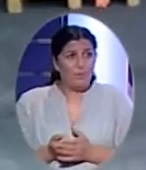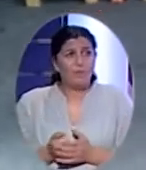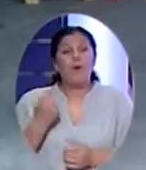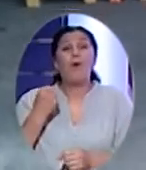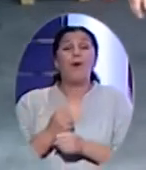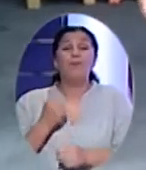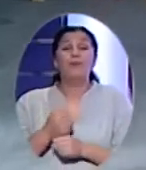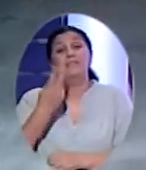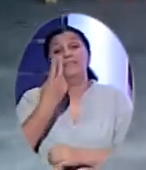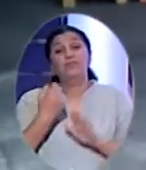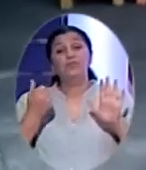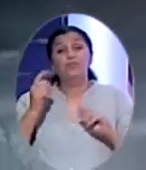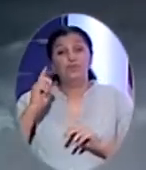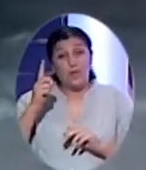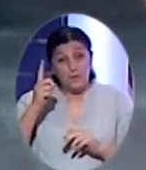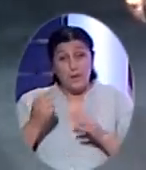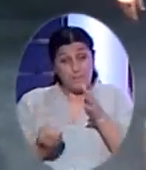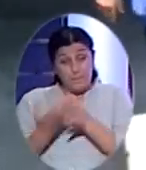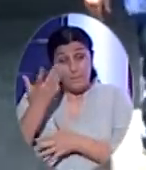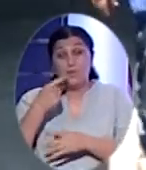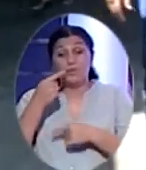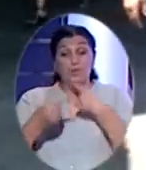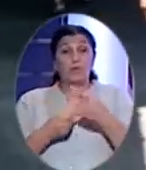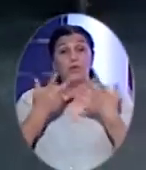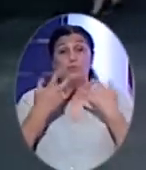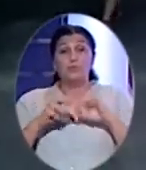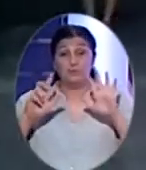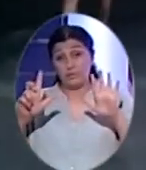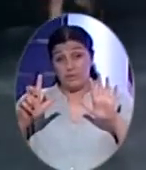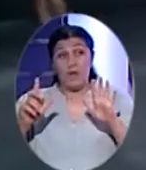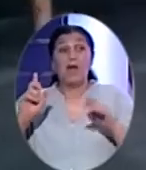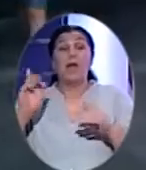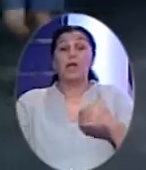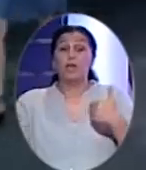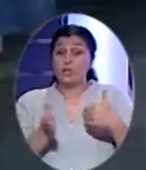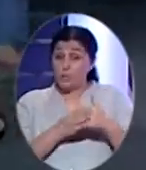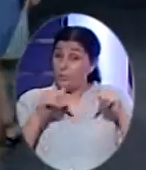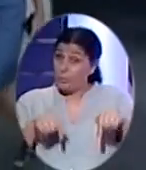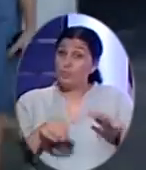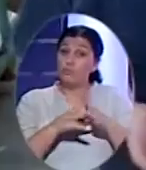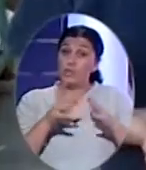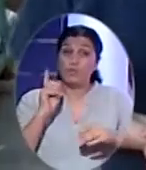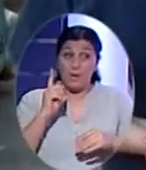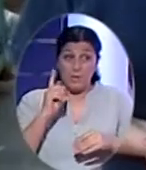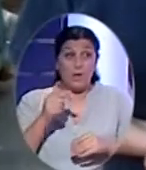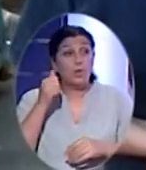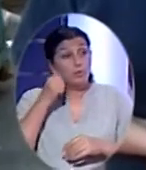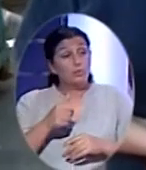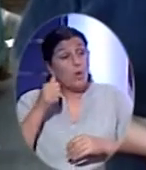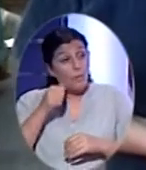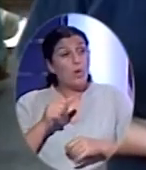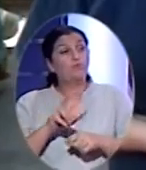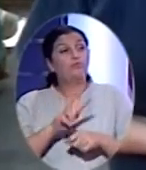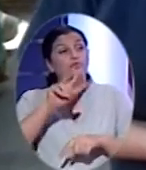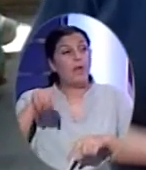כבר 26 שנים במפעל, מיום הקמתו בשנת 87. גם אשתו רחל עובדת כאן 19 שנים, יום-יום במשמרות